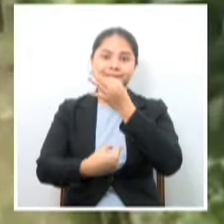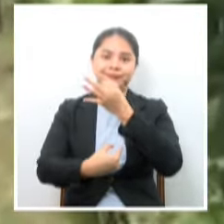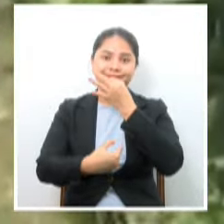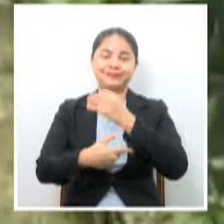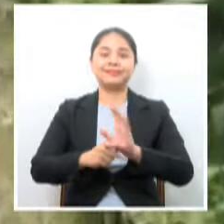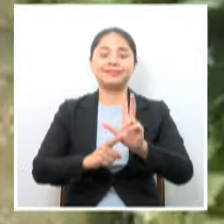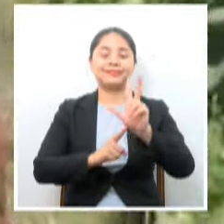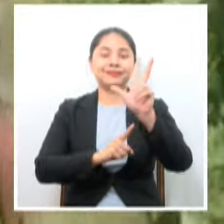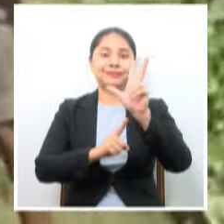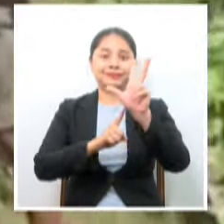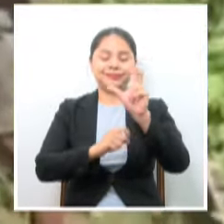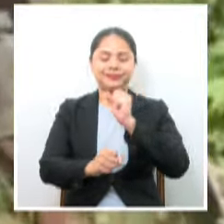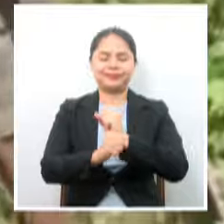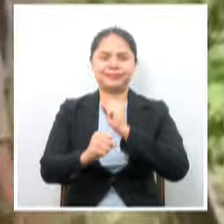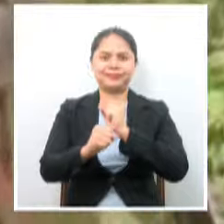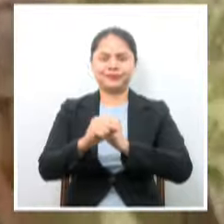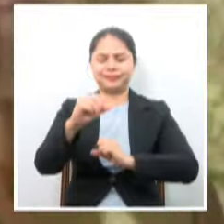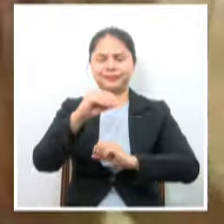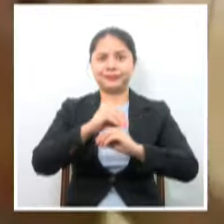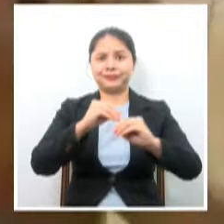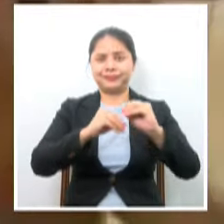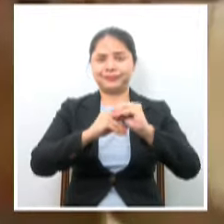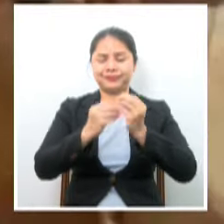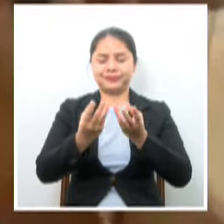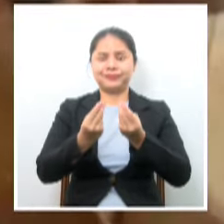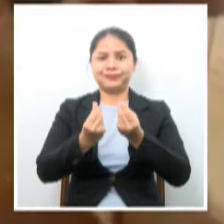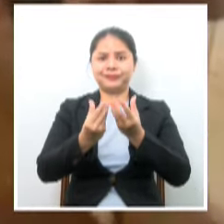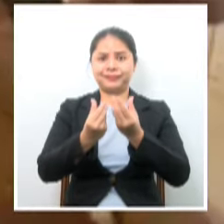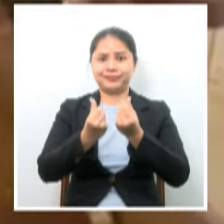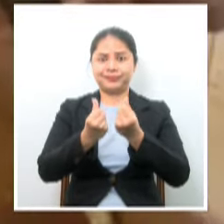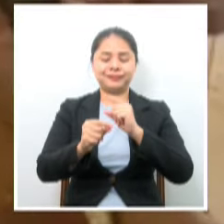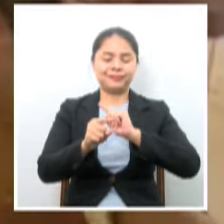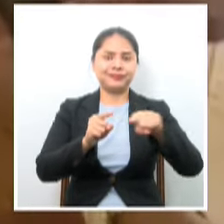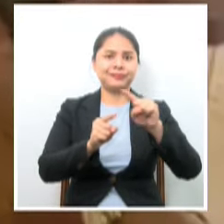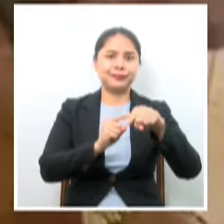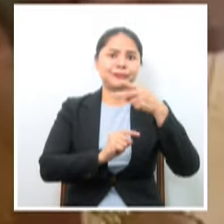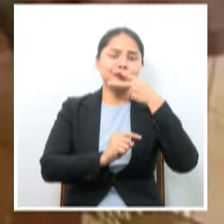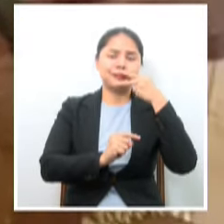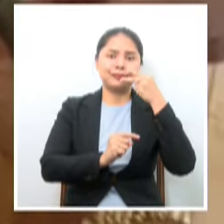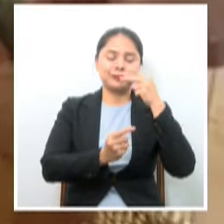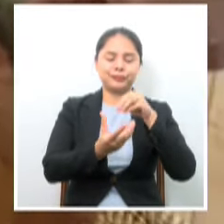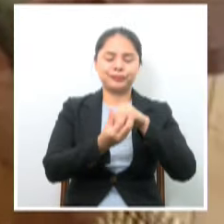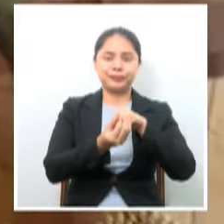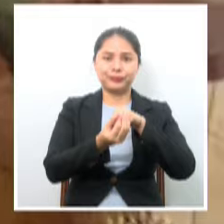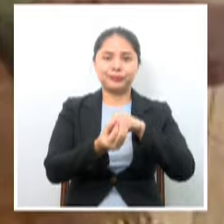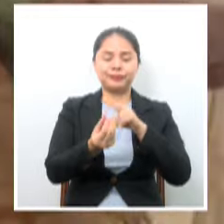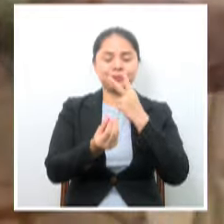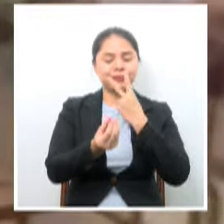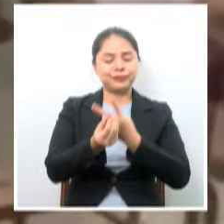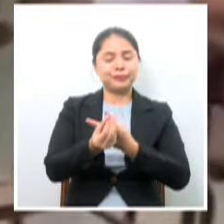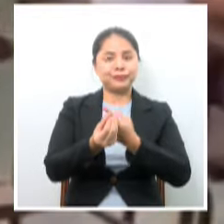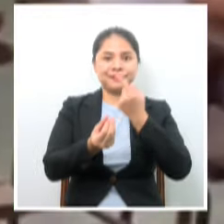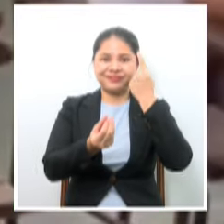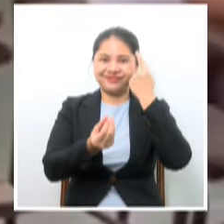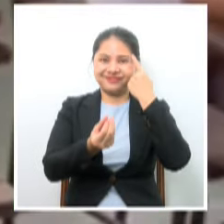พ 3. การทำโครงงานคณิตศาสตร์แบบบูรณาการขนมเทียนชวนคิดพิชิตรูปทรงในค